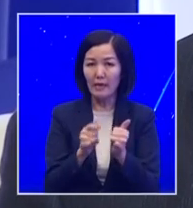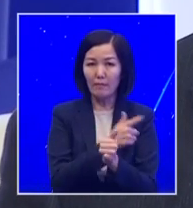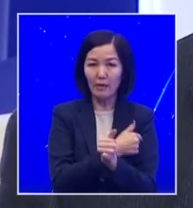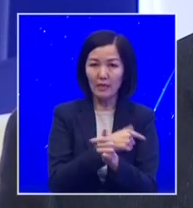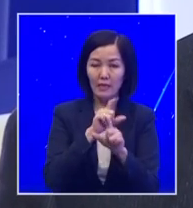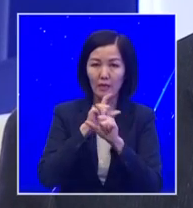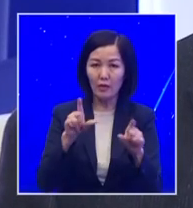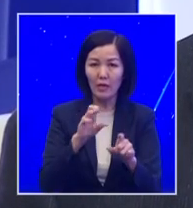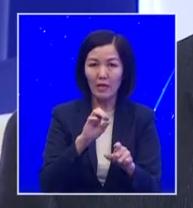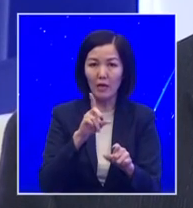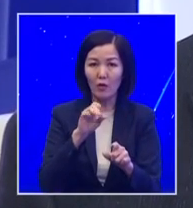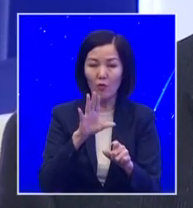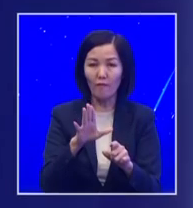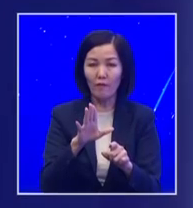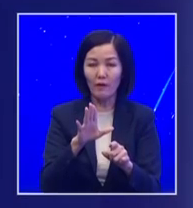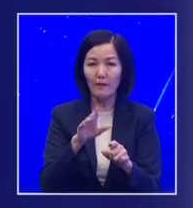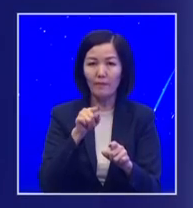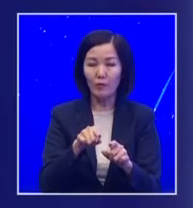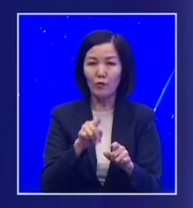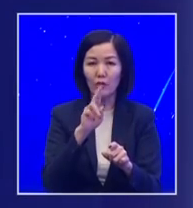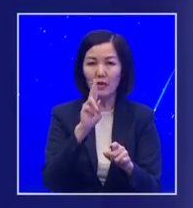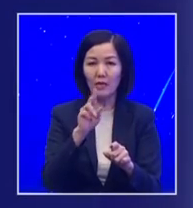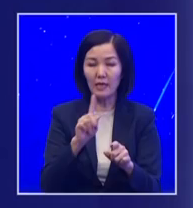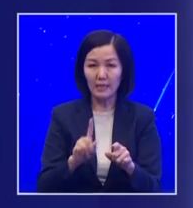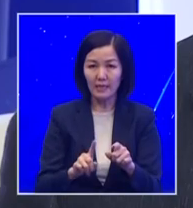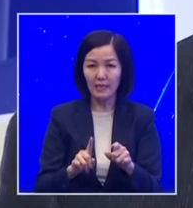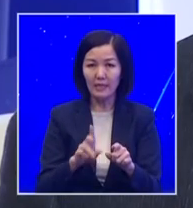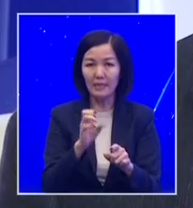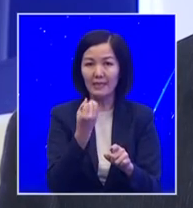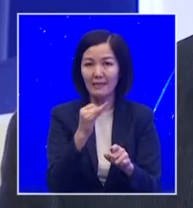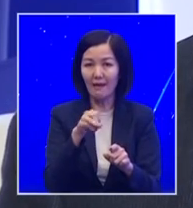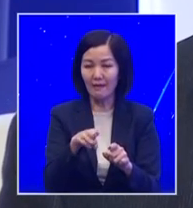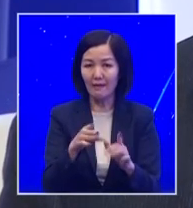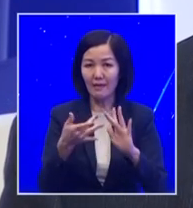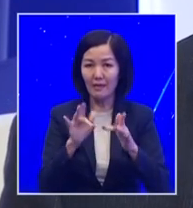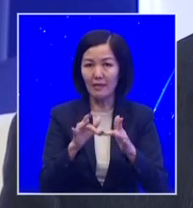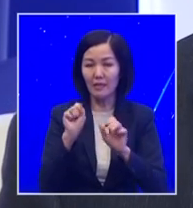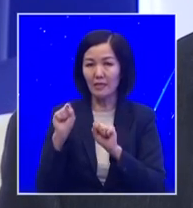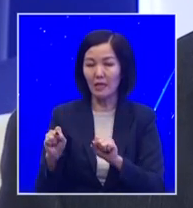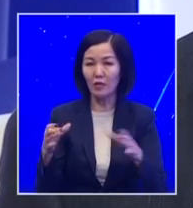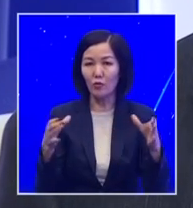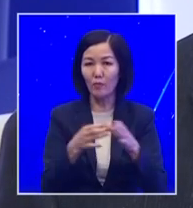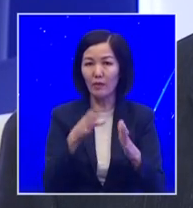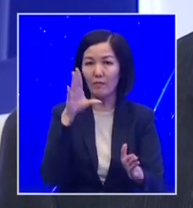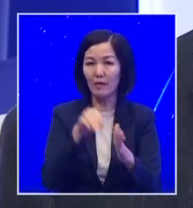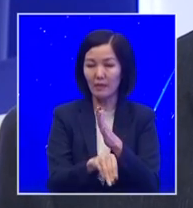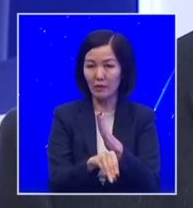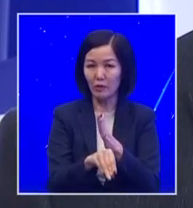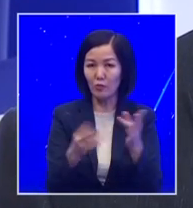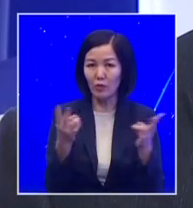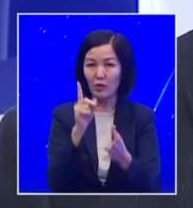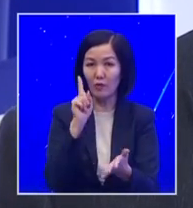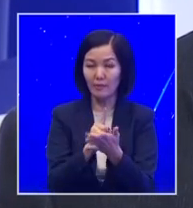және egov.kz сайтында, сонымен fms.kz сайтында өздеріңіздің сақтандыру мәртебесін анықтап,